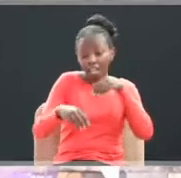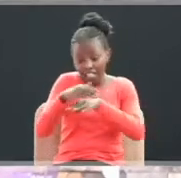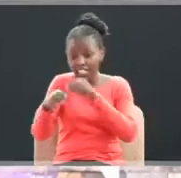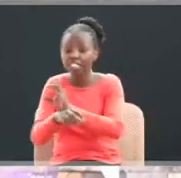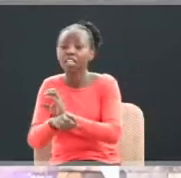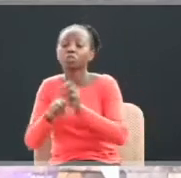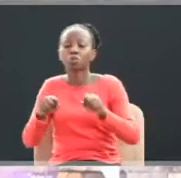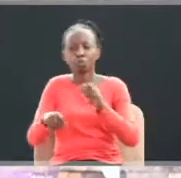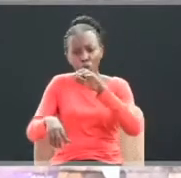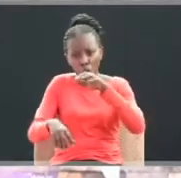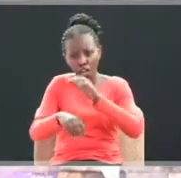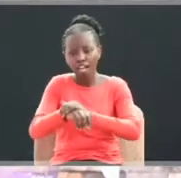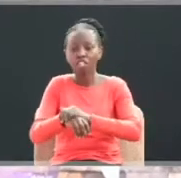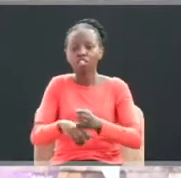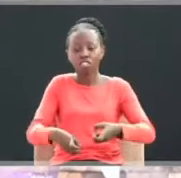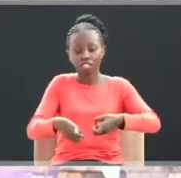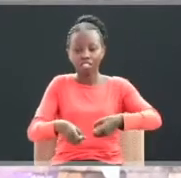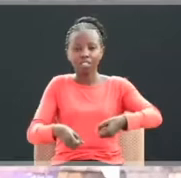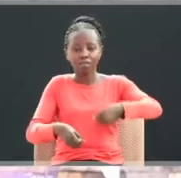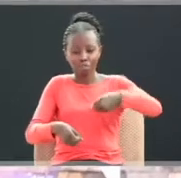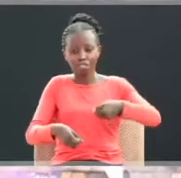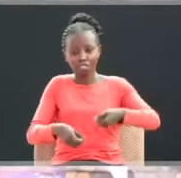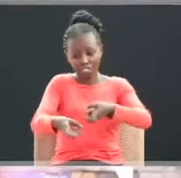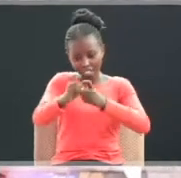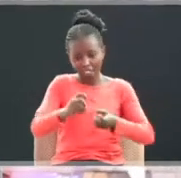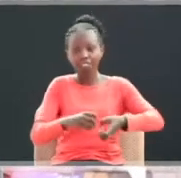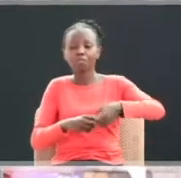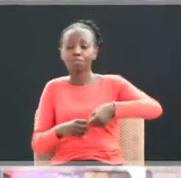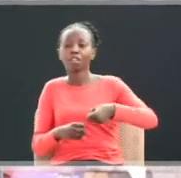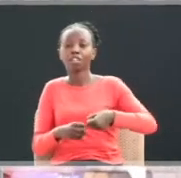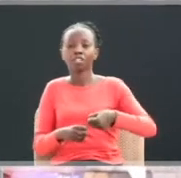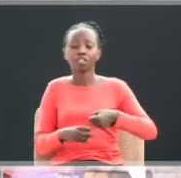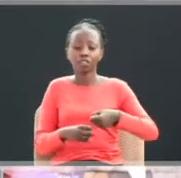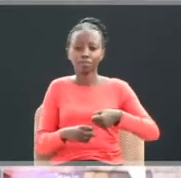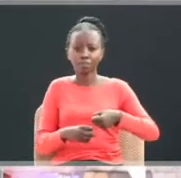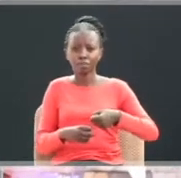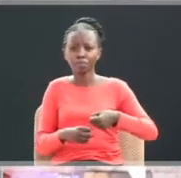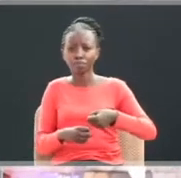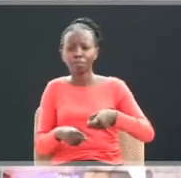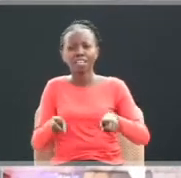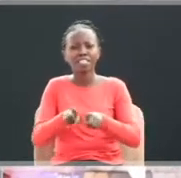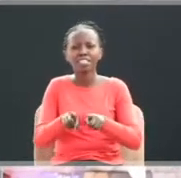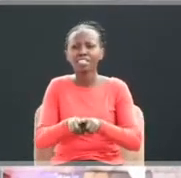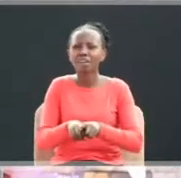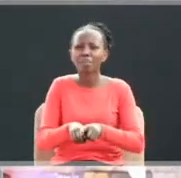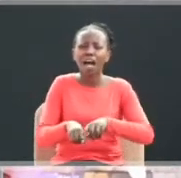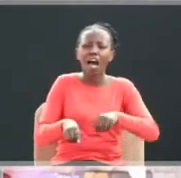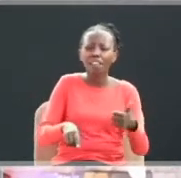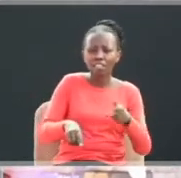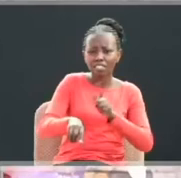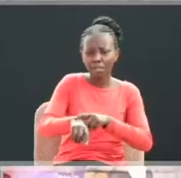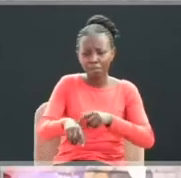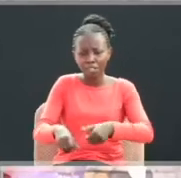kufungia ye ni inje, na wezi fungia mtu wa Mungu inje. Unafadhali ufungia ye ndani, anaweza pata uzima wa milele. Na kuna wengine wameokoka. So